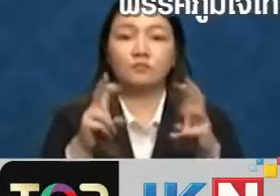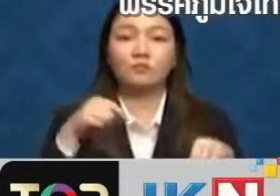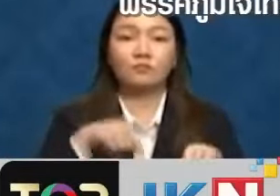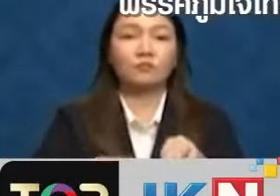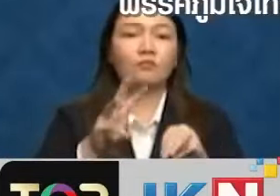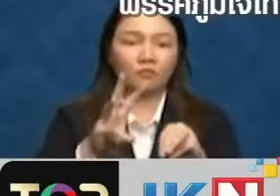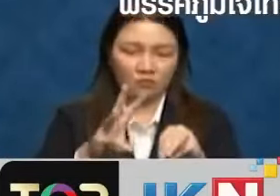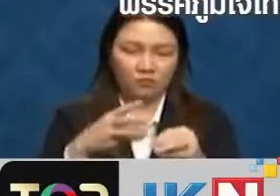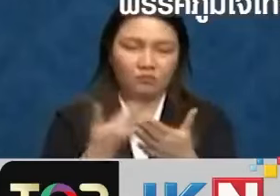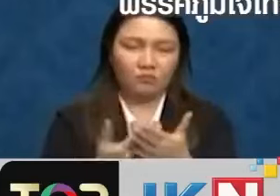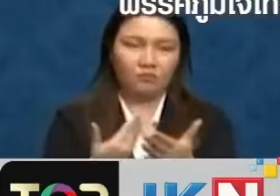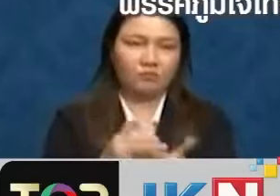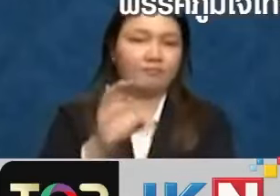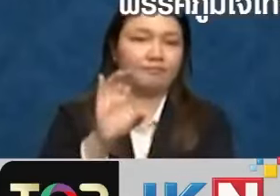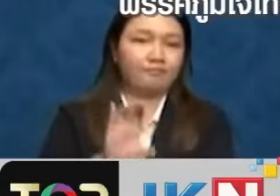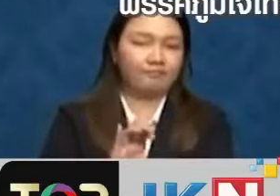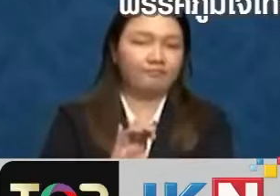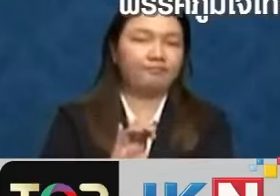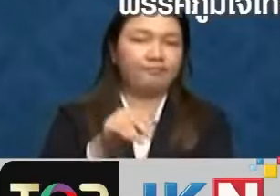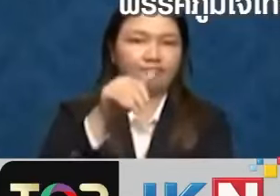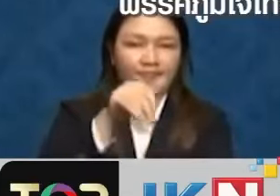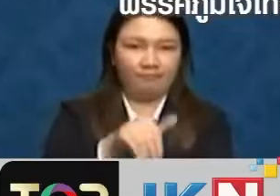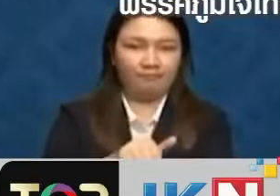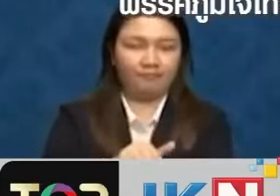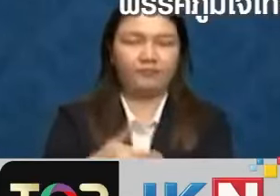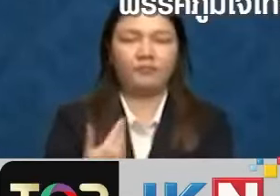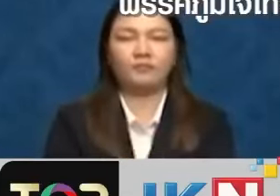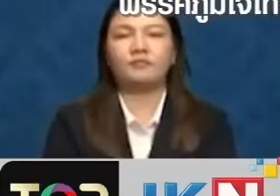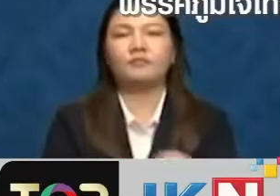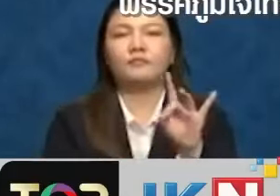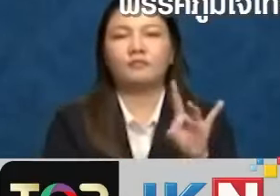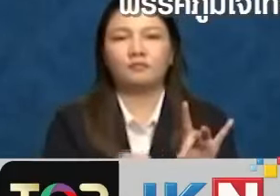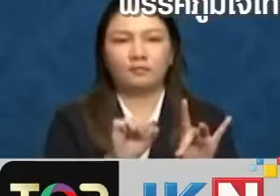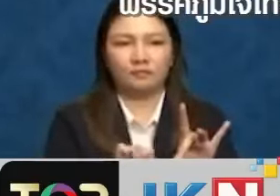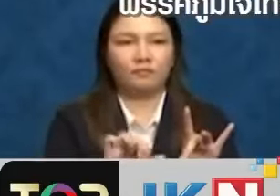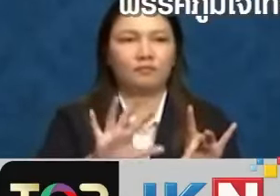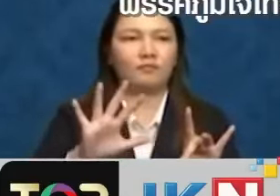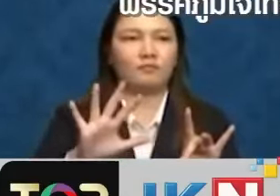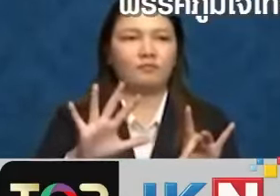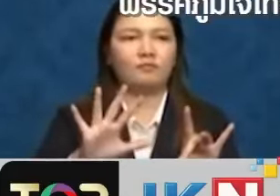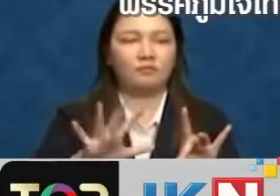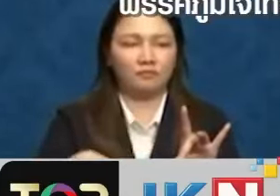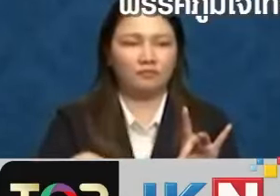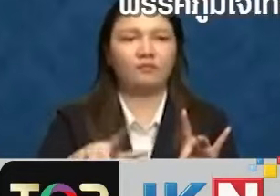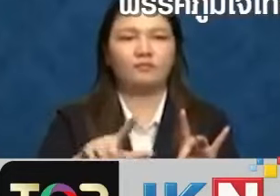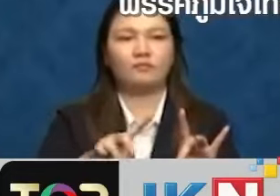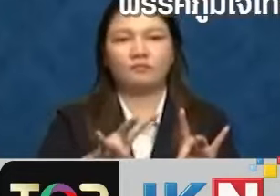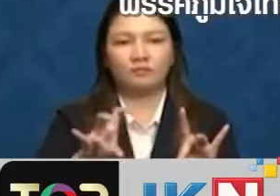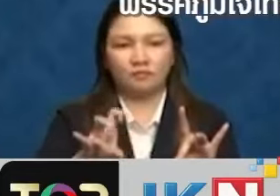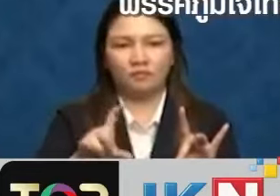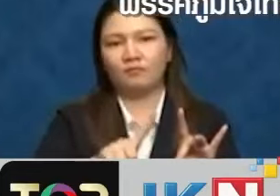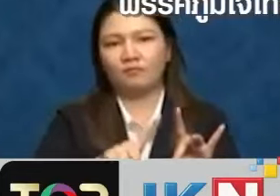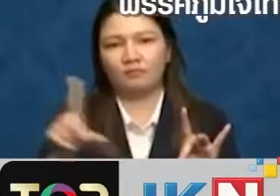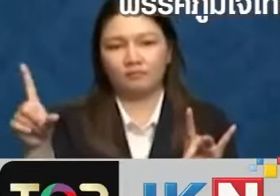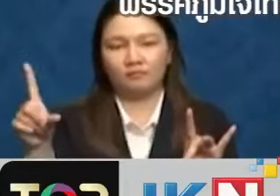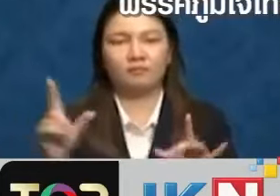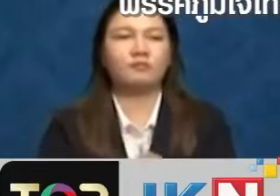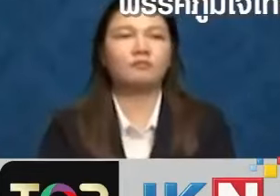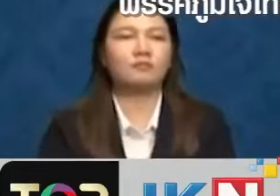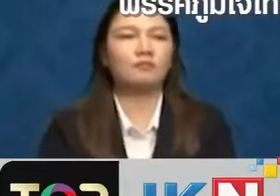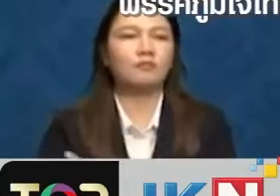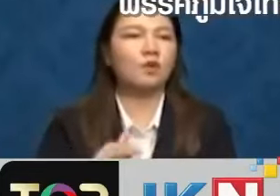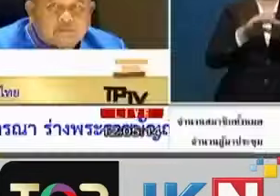ขาก็ถามนะว่าจะดำเนินการยังไงเพราะเงินตัวเลขในรายการนี้มันยังไม่ปรากฏชัดเลยนะอันนี้คือสีสันบรร